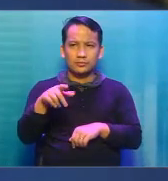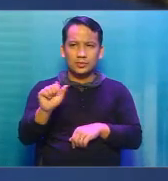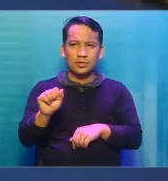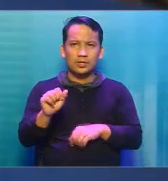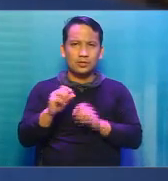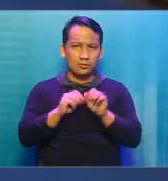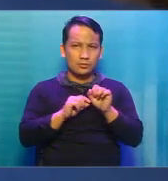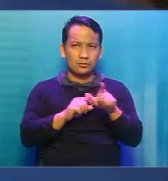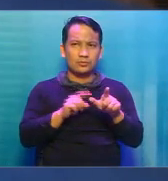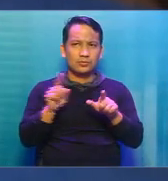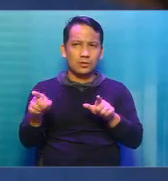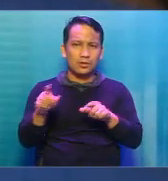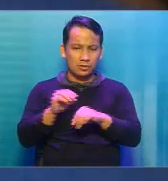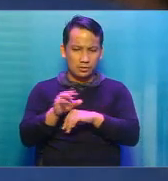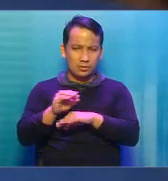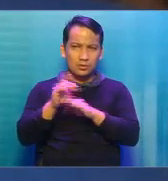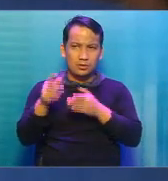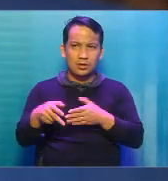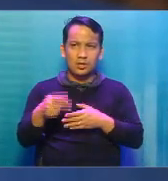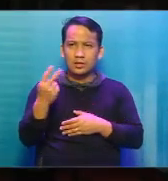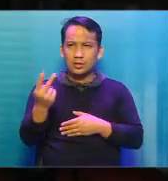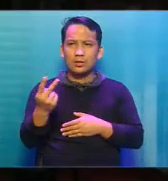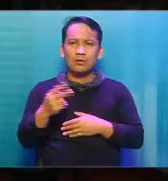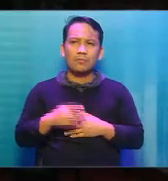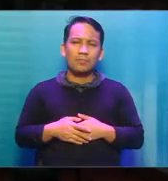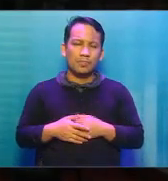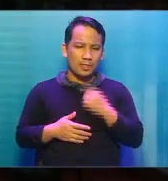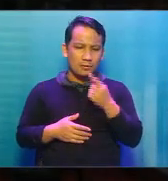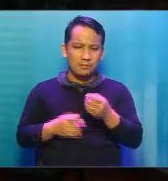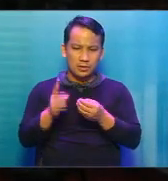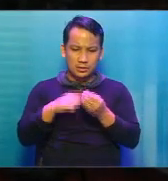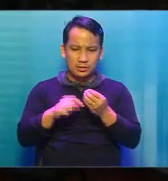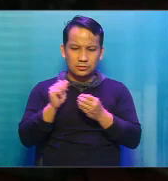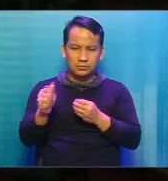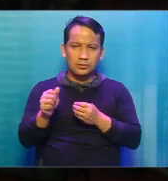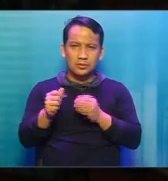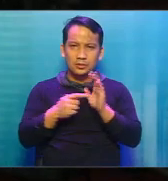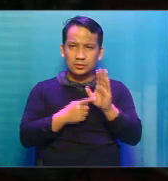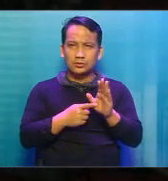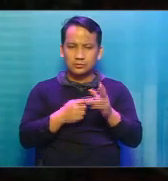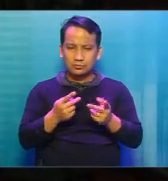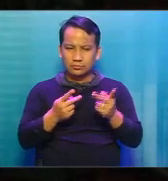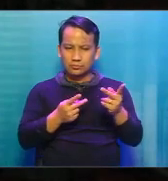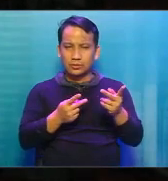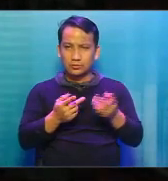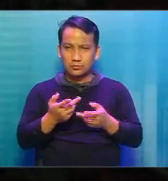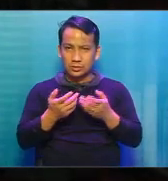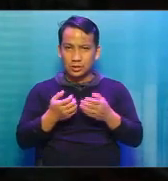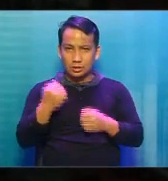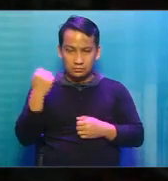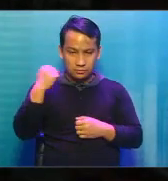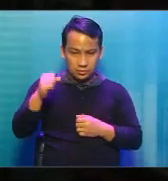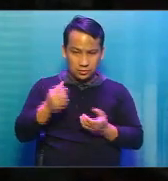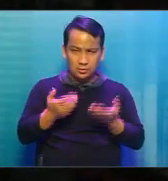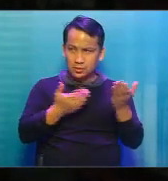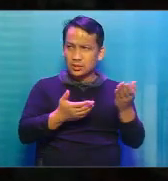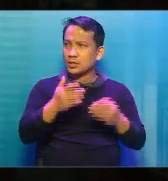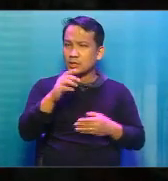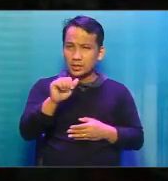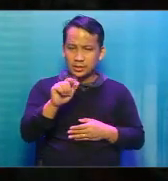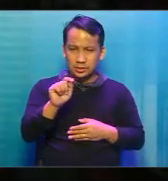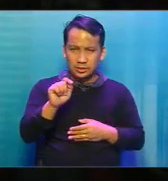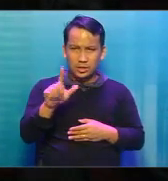ang orihinal na councils ng dalawa. Sa kanilang petition for intervention, gusto nilang maibasura ang